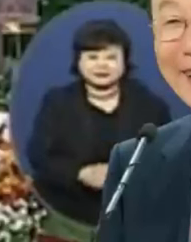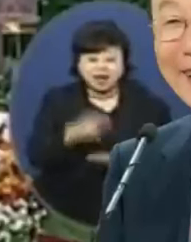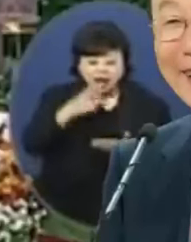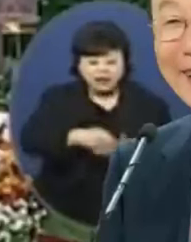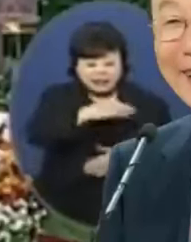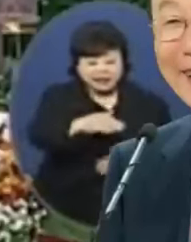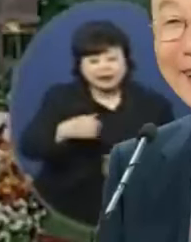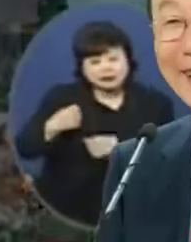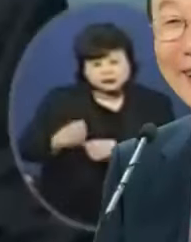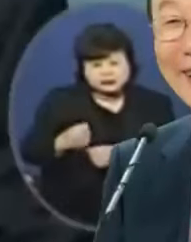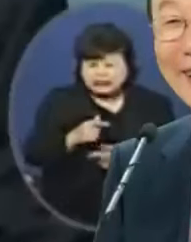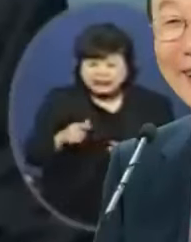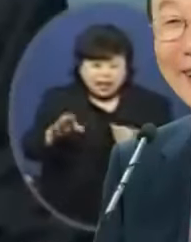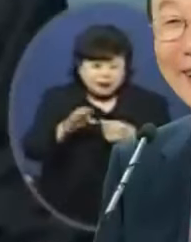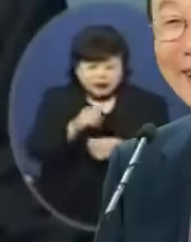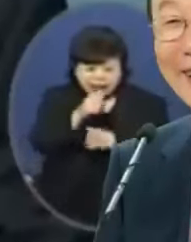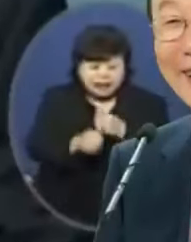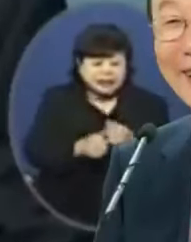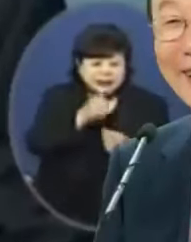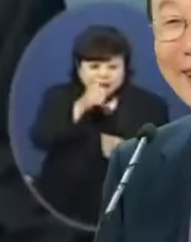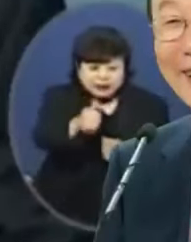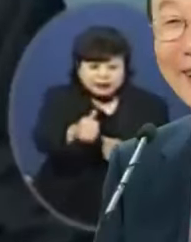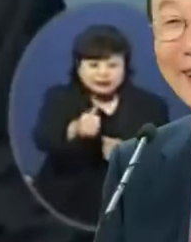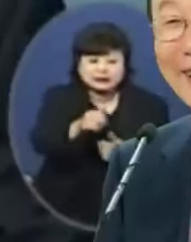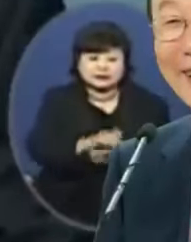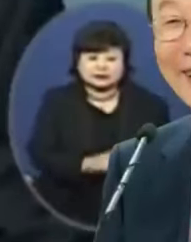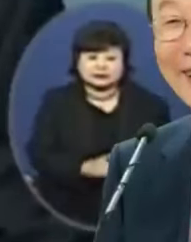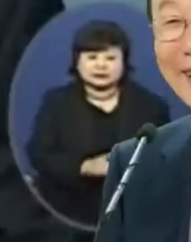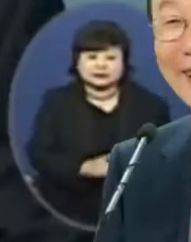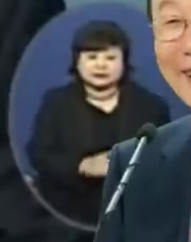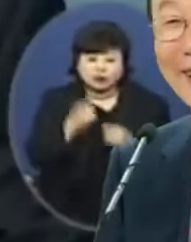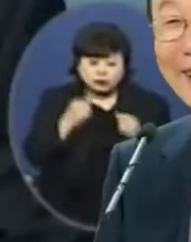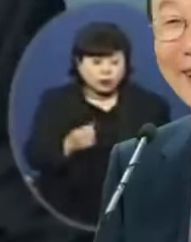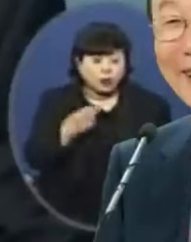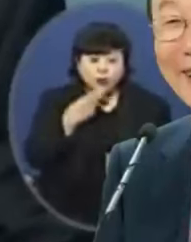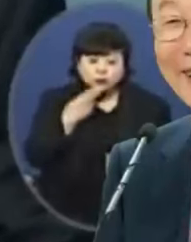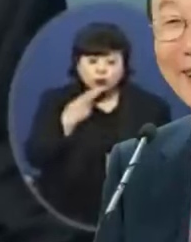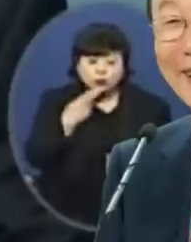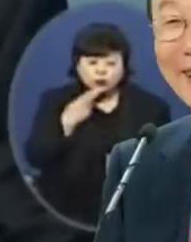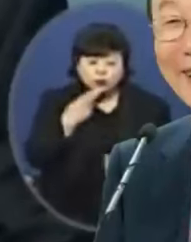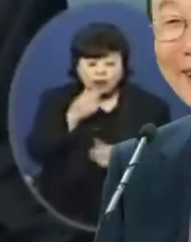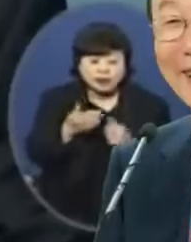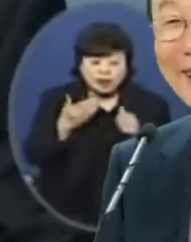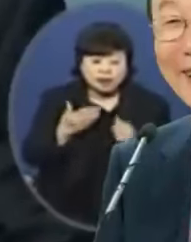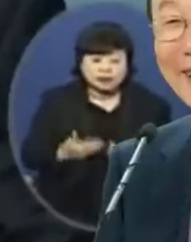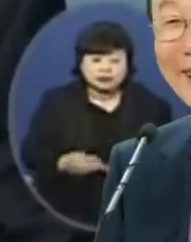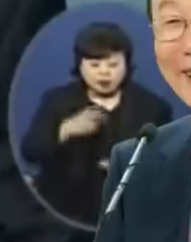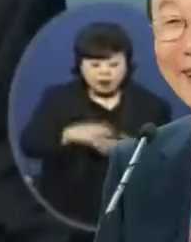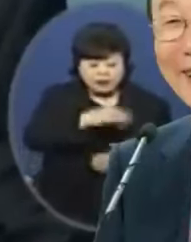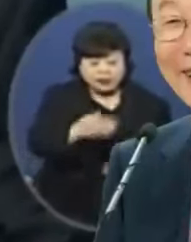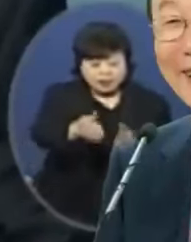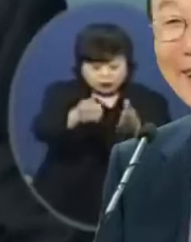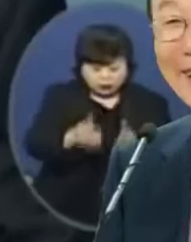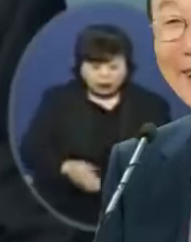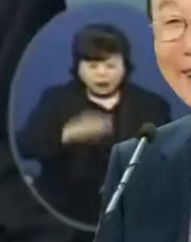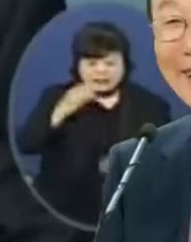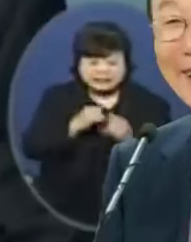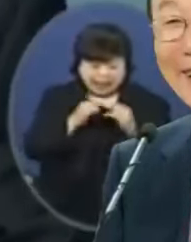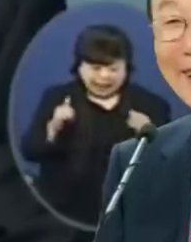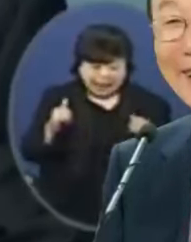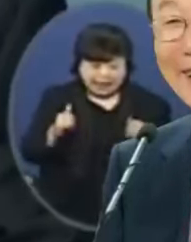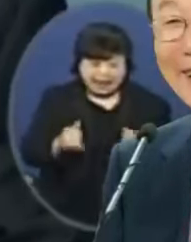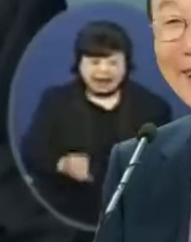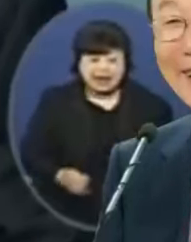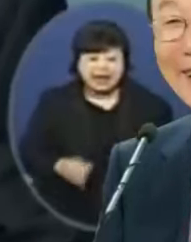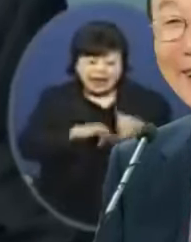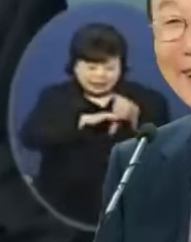언약궤를 걸머지지 않은 곳에는 하나님이 임재하지 않습니다. 하나님은 언약궤를 통해서 이스라엘과